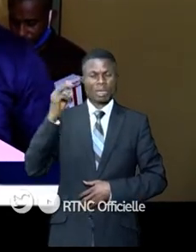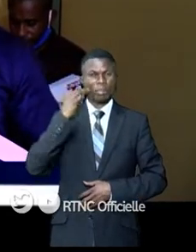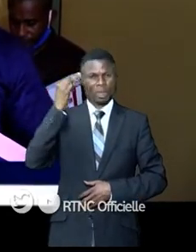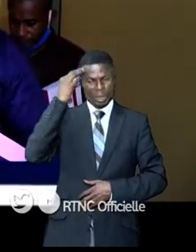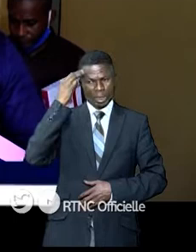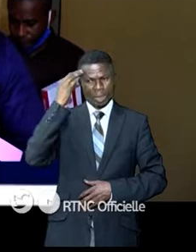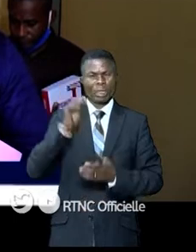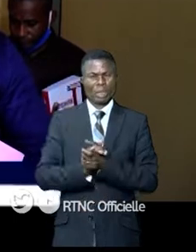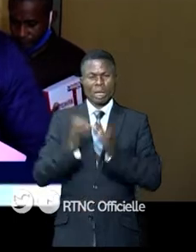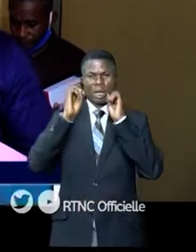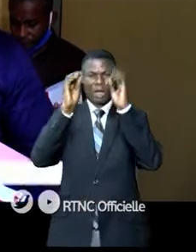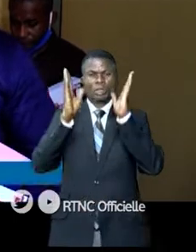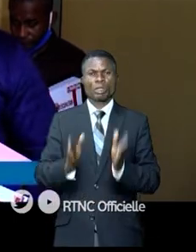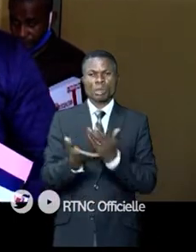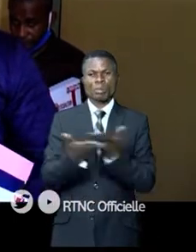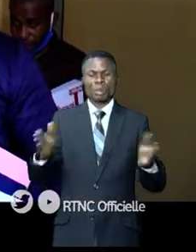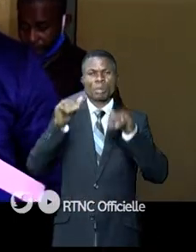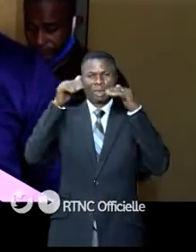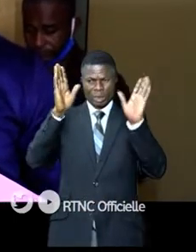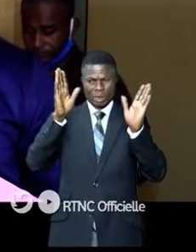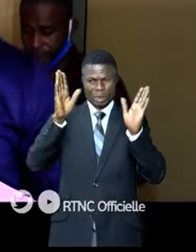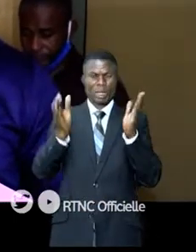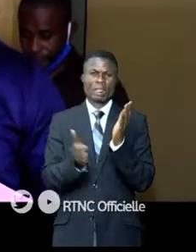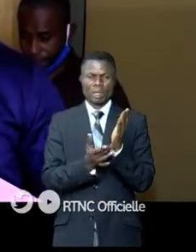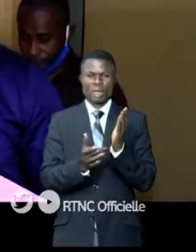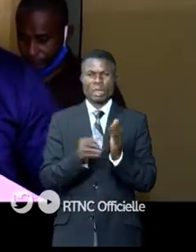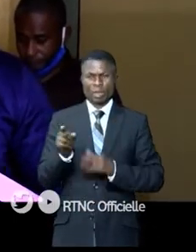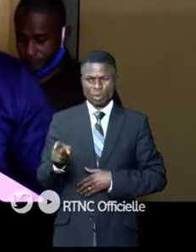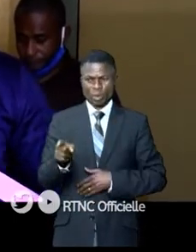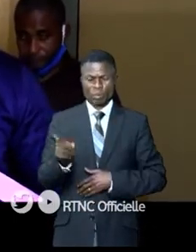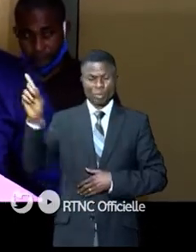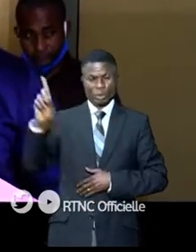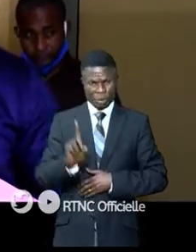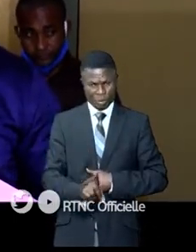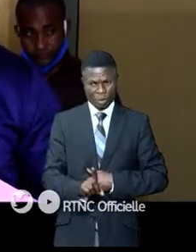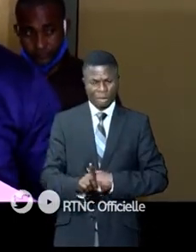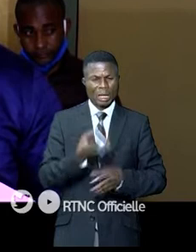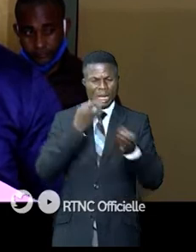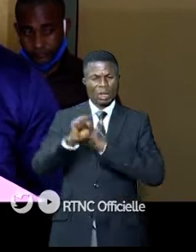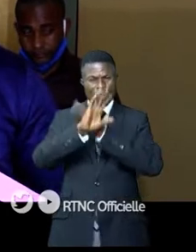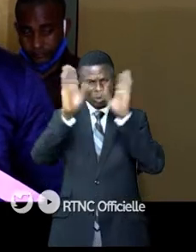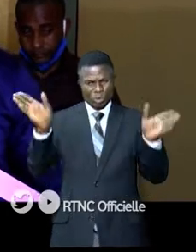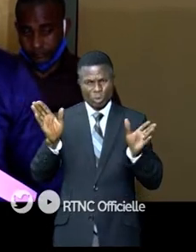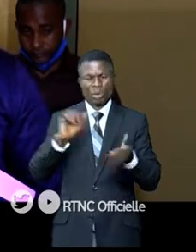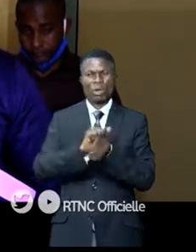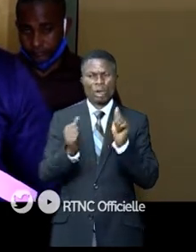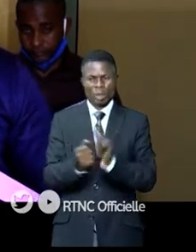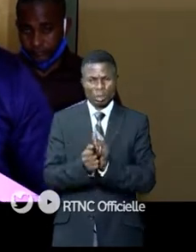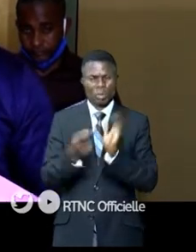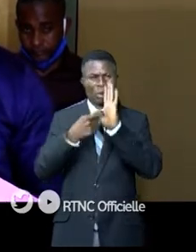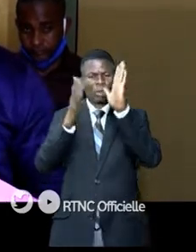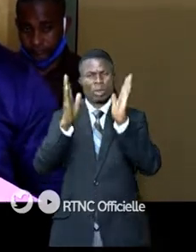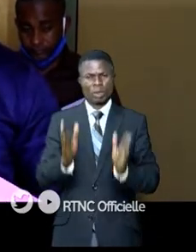ministre de l'enseignement primaire et secondaire et technique viennent éclairer la lanterne des